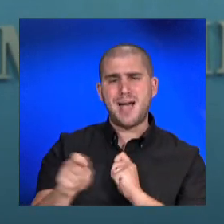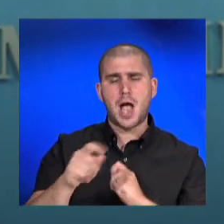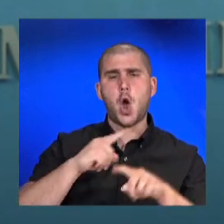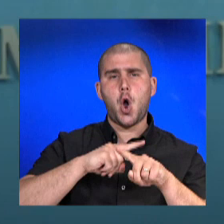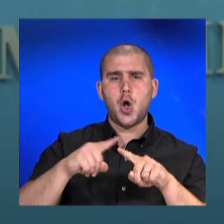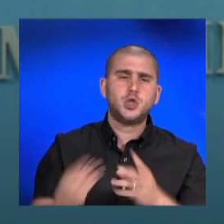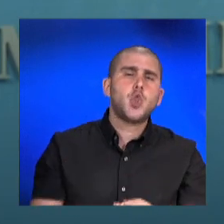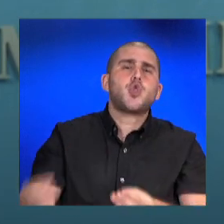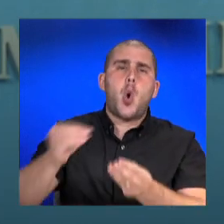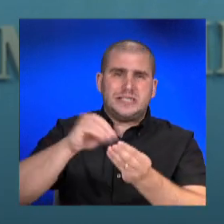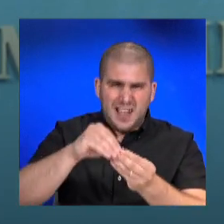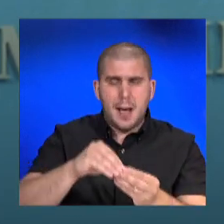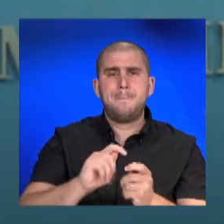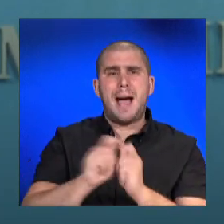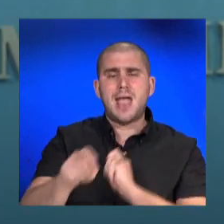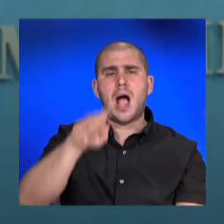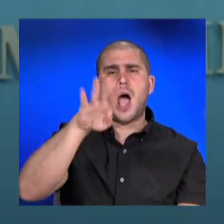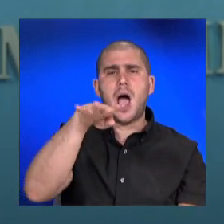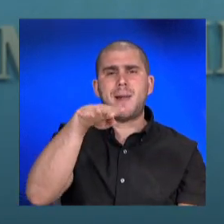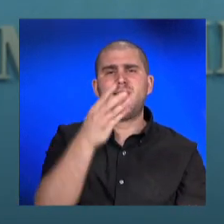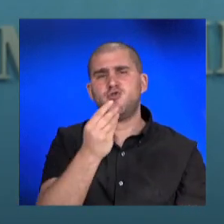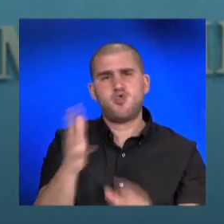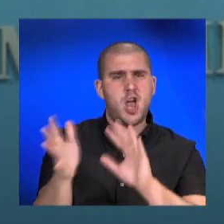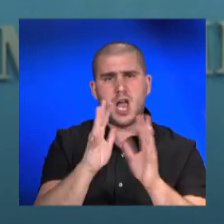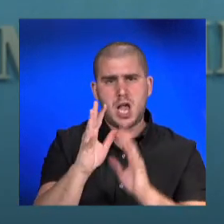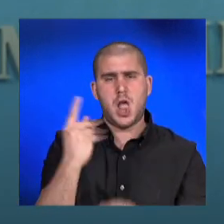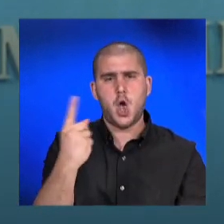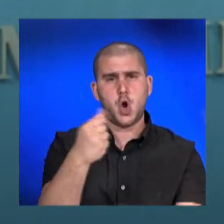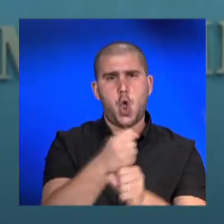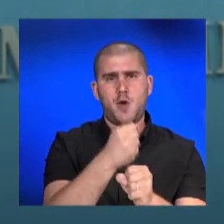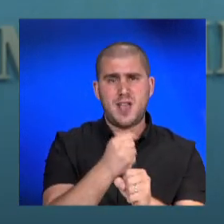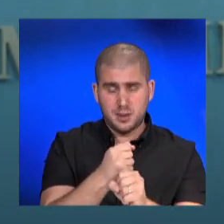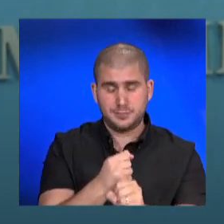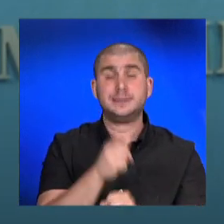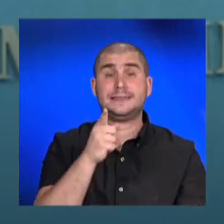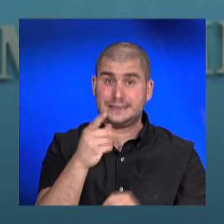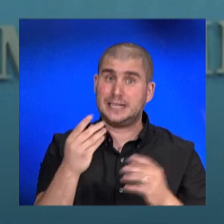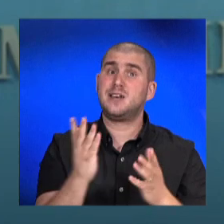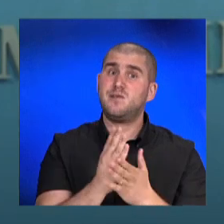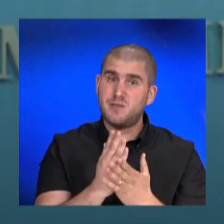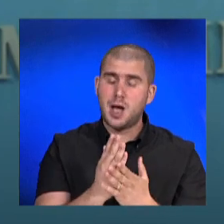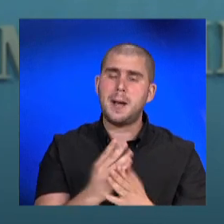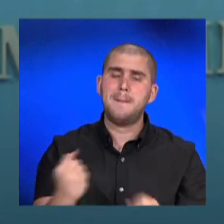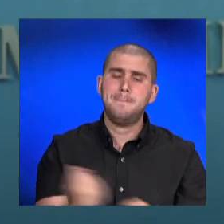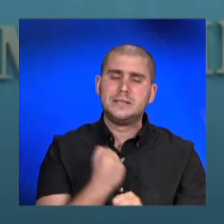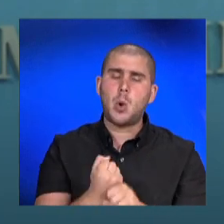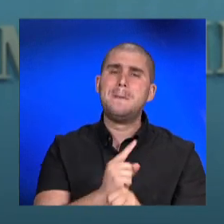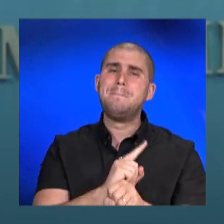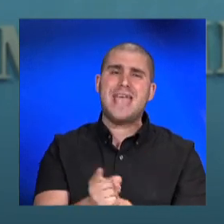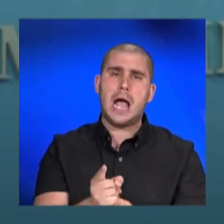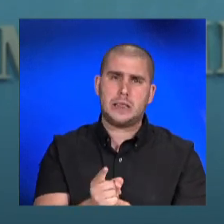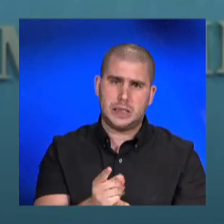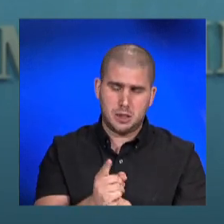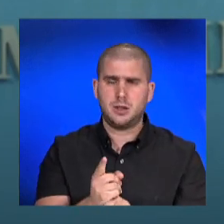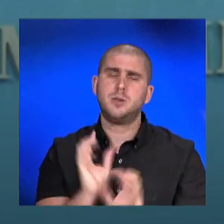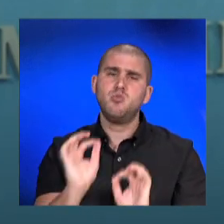מענק של 4,000 שקלים בערך לכל עובד, והדבר הזה עובר לביצוע מיידי כדי לצרף אותם